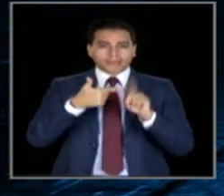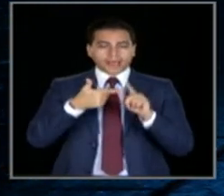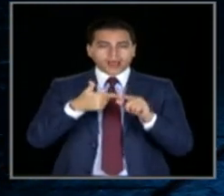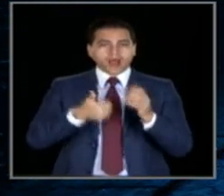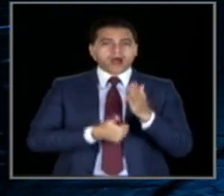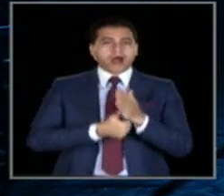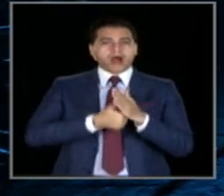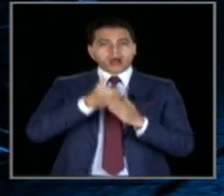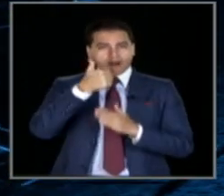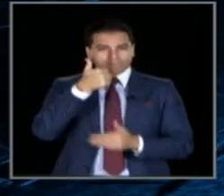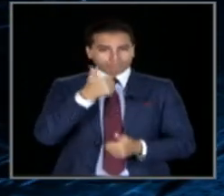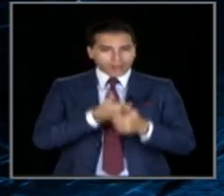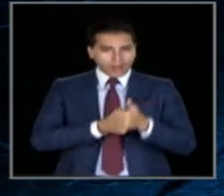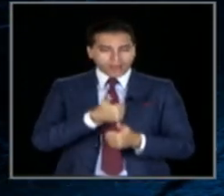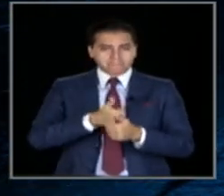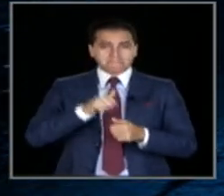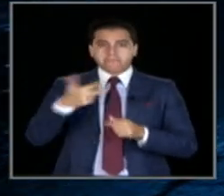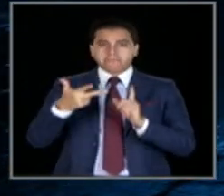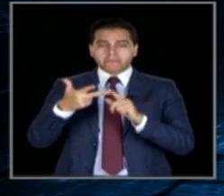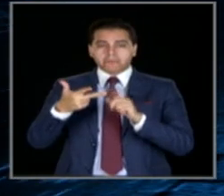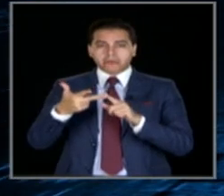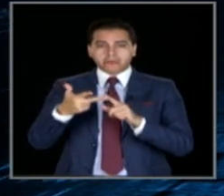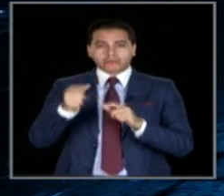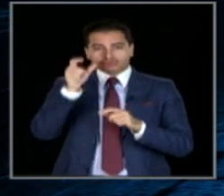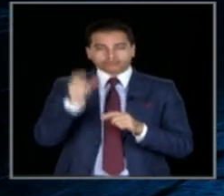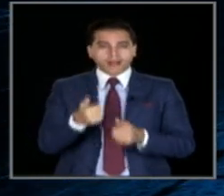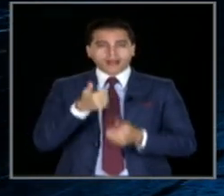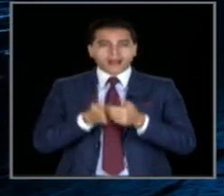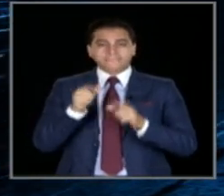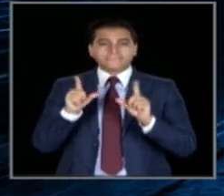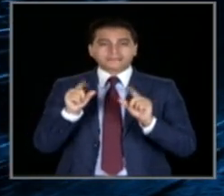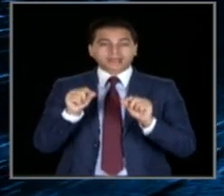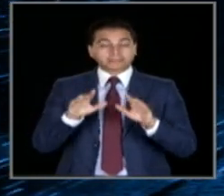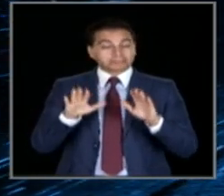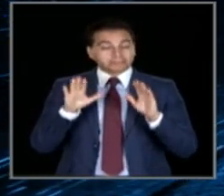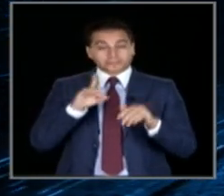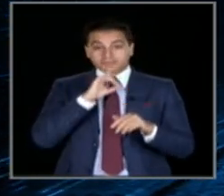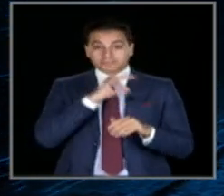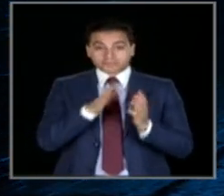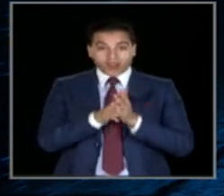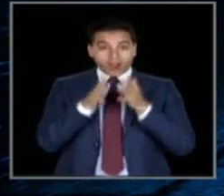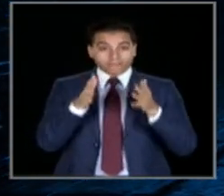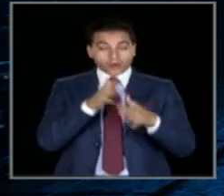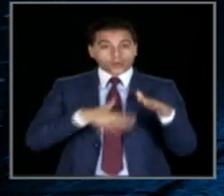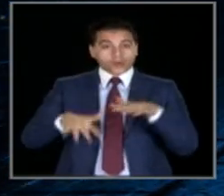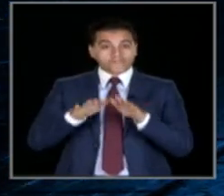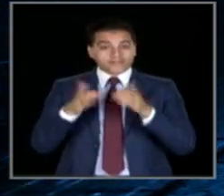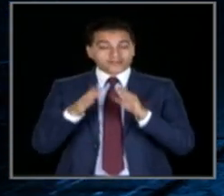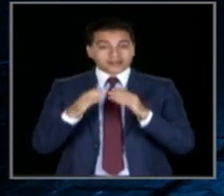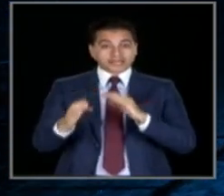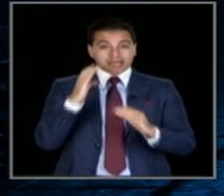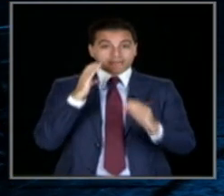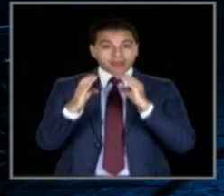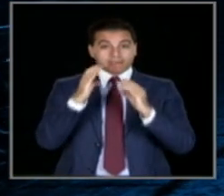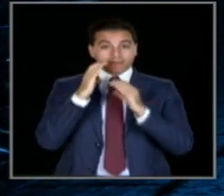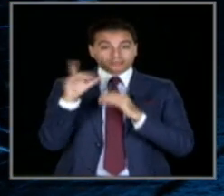اللي حيحصل على لقب أفضل لاعب؟ ومين هو اللاعب المثالي؟ أما المكسب الأكبر إن كل إجابة صحيحة